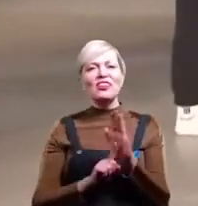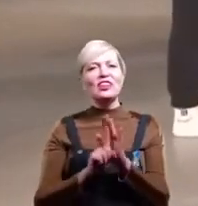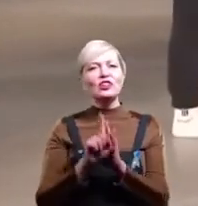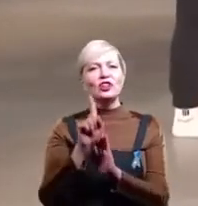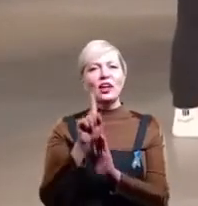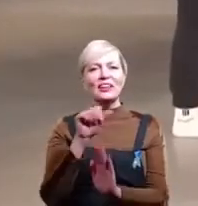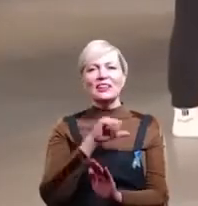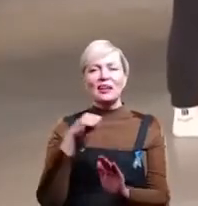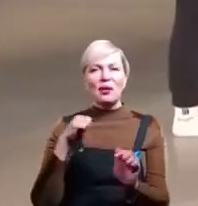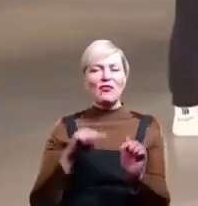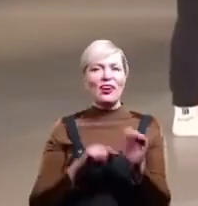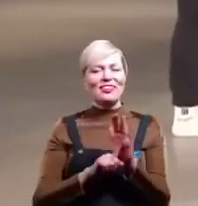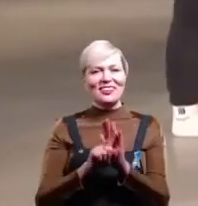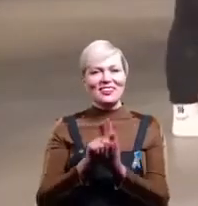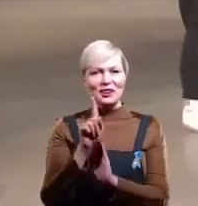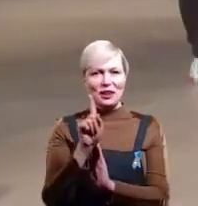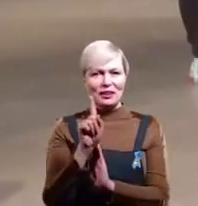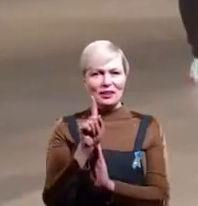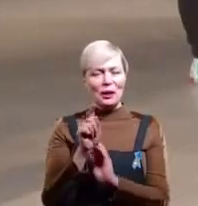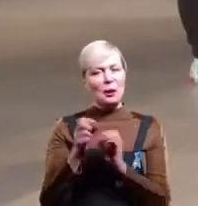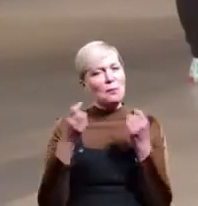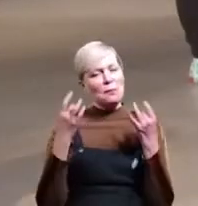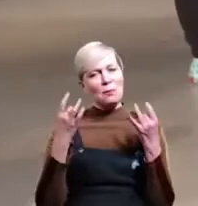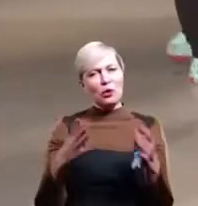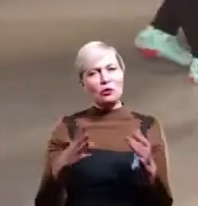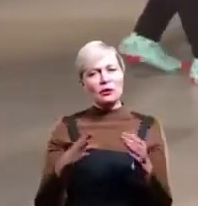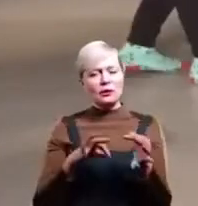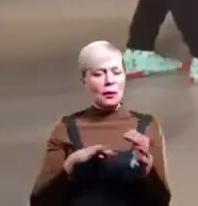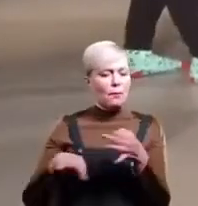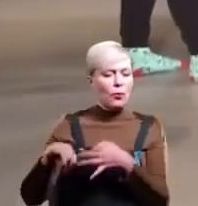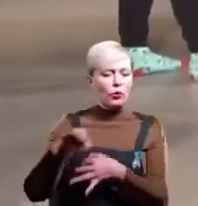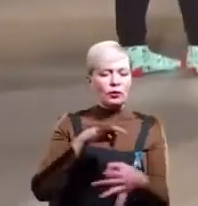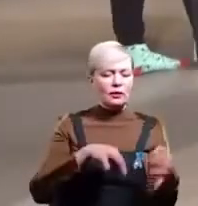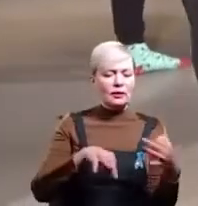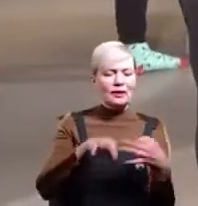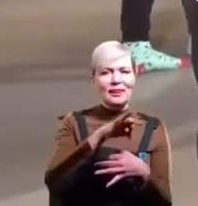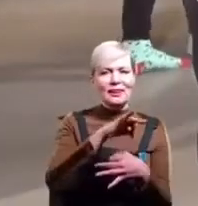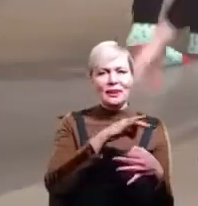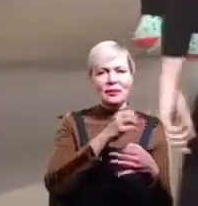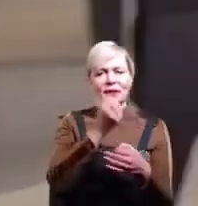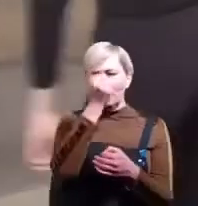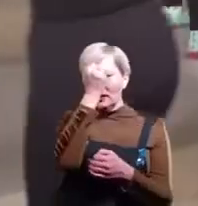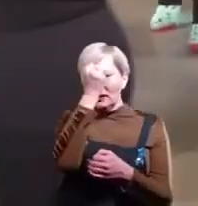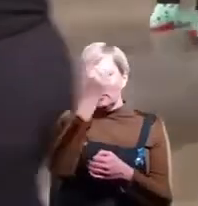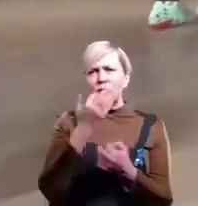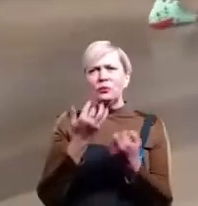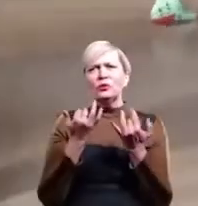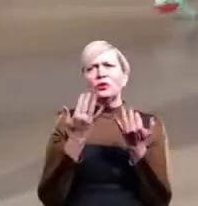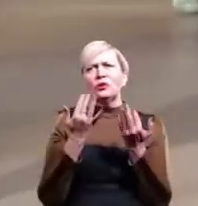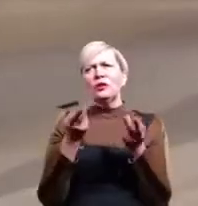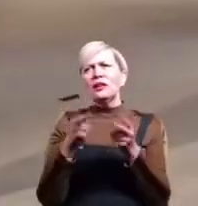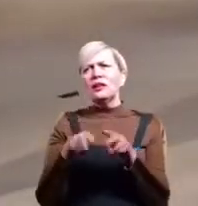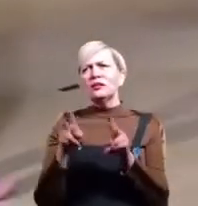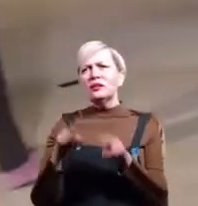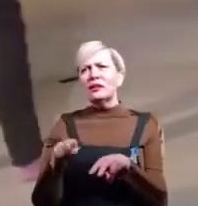с самого начала, да, просто по схеме я буду, потому что я не помню, сколько там осталось до слов.